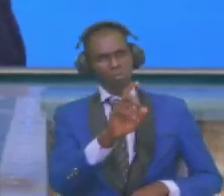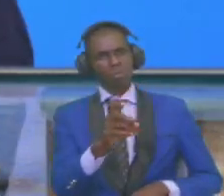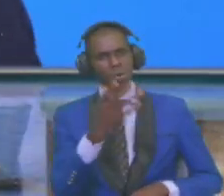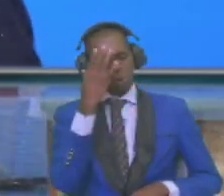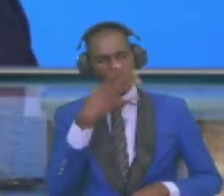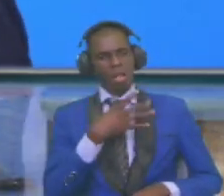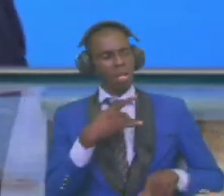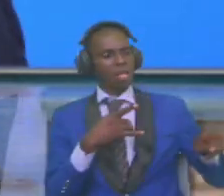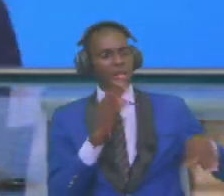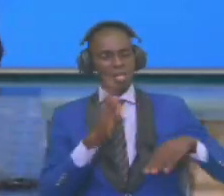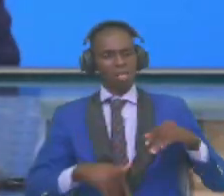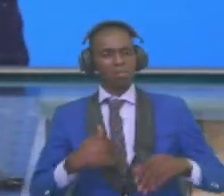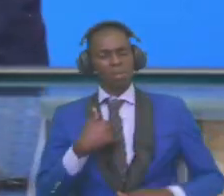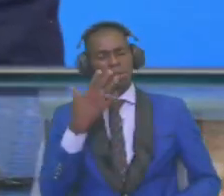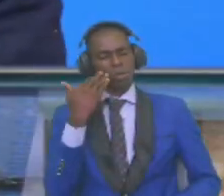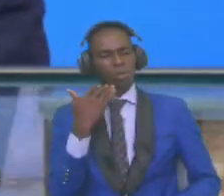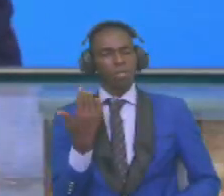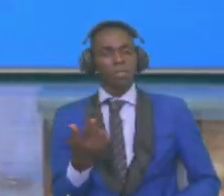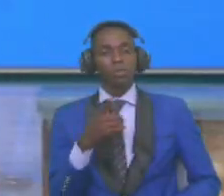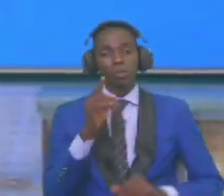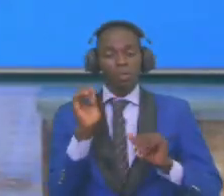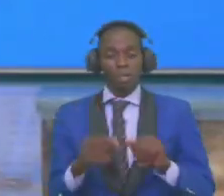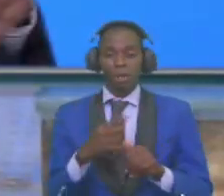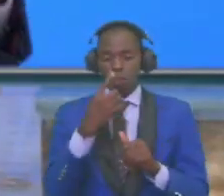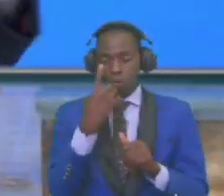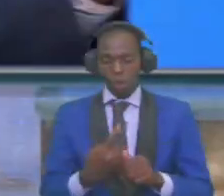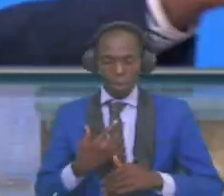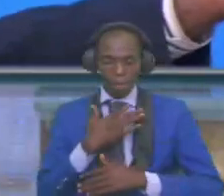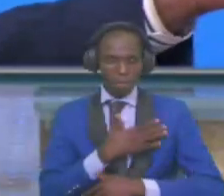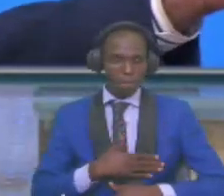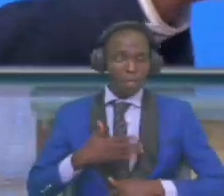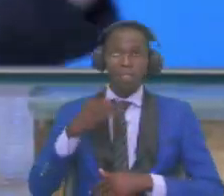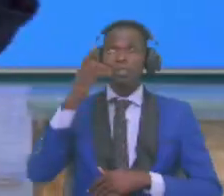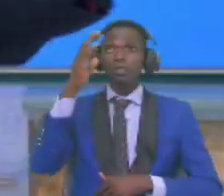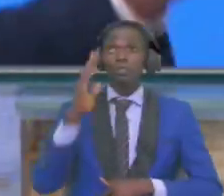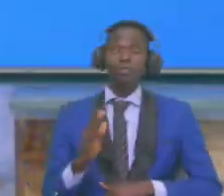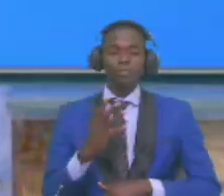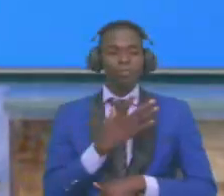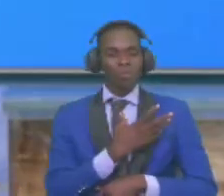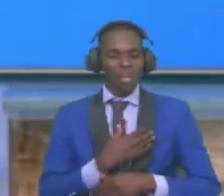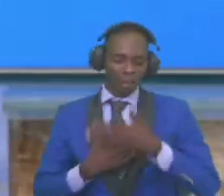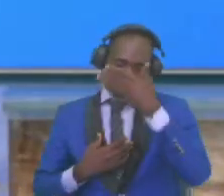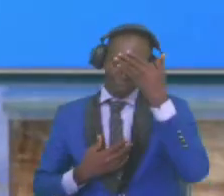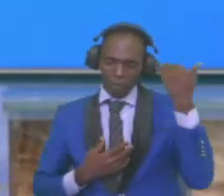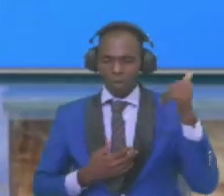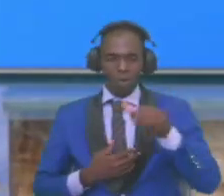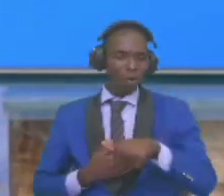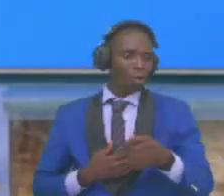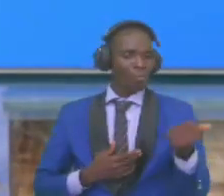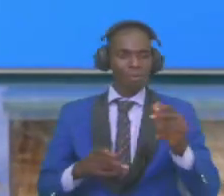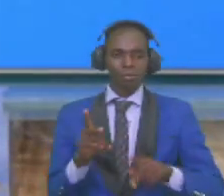pourquoi tu préfères celui-ci à moi alors tu peux